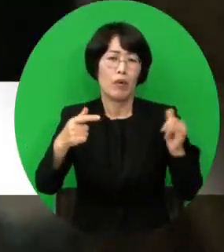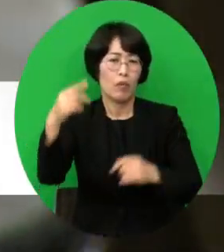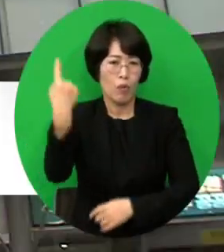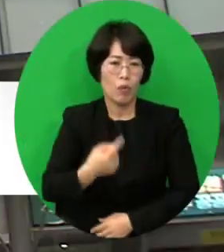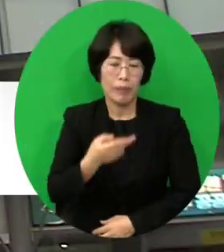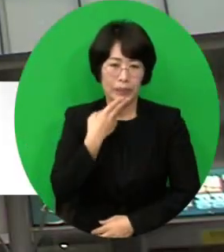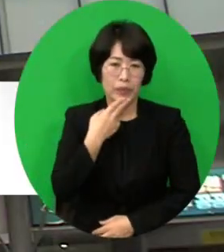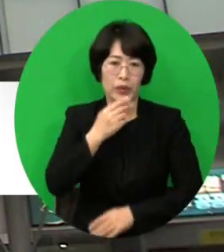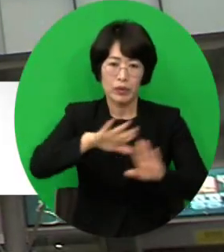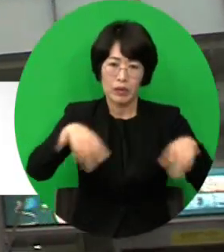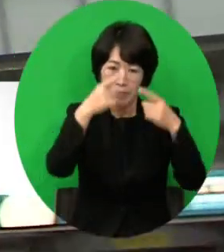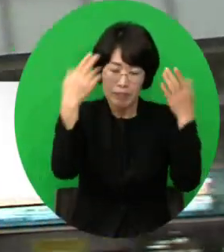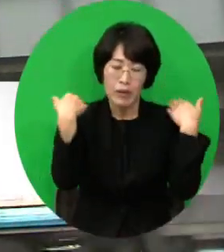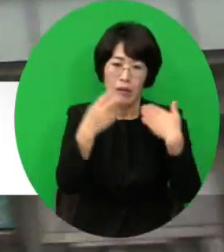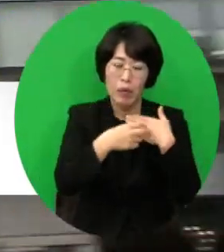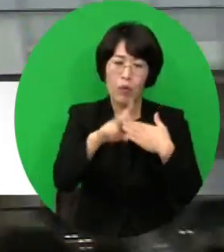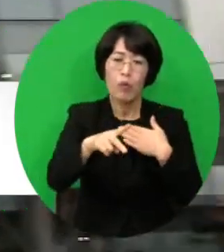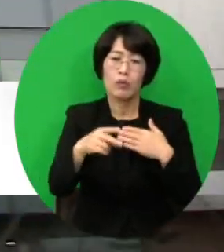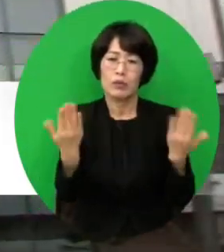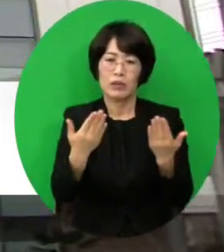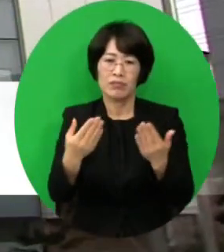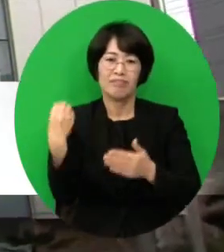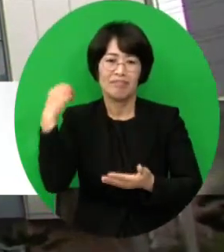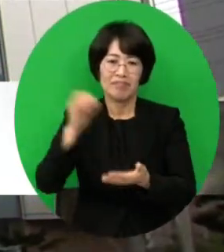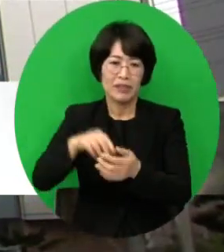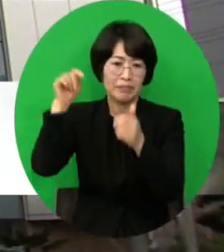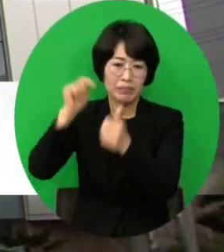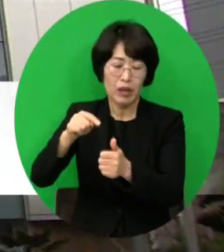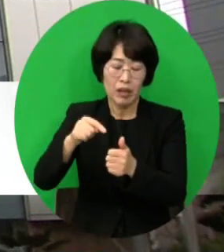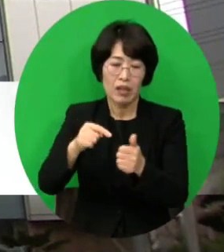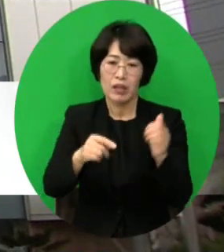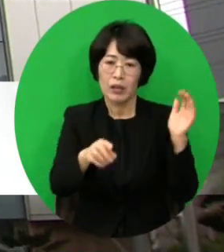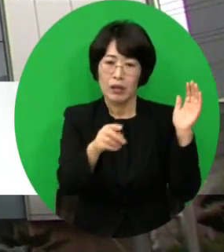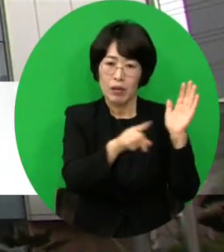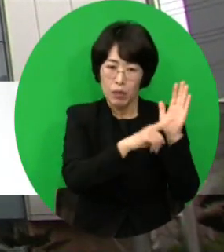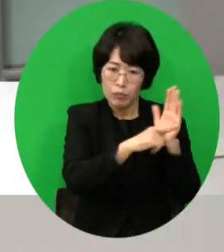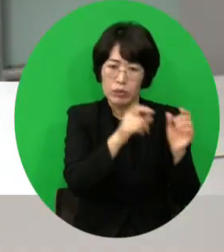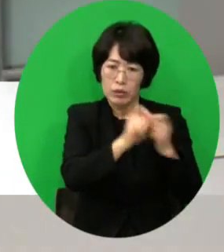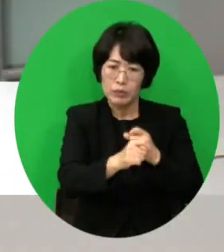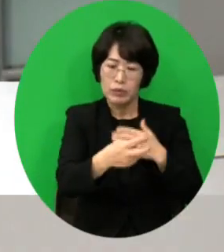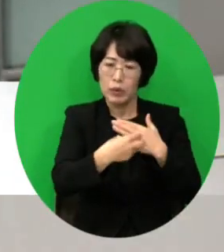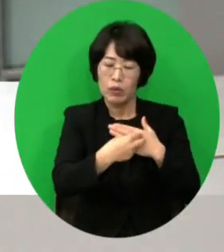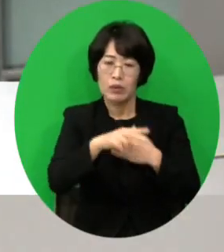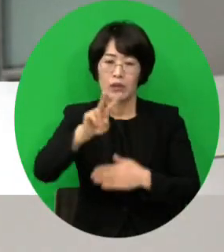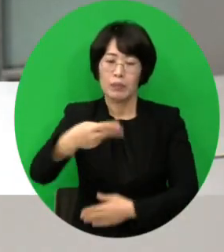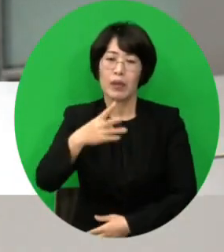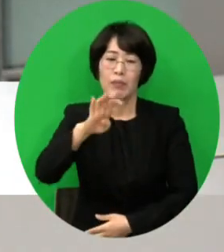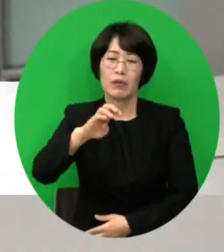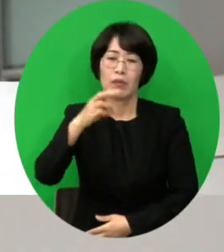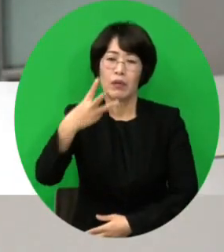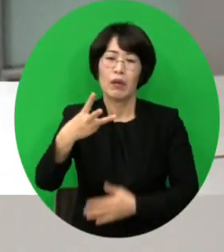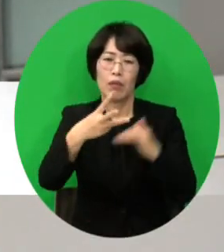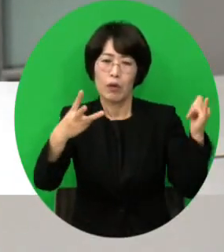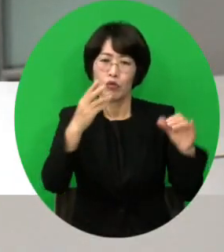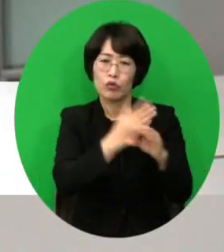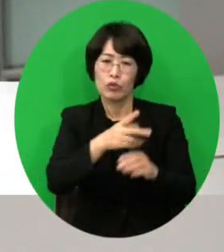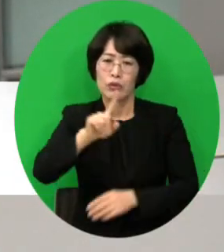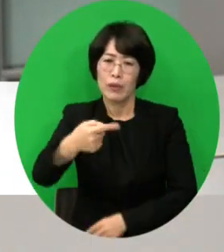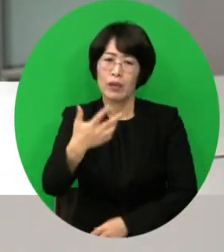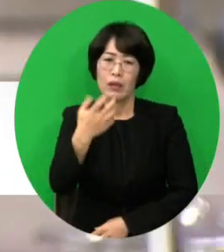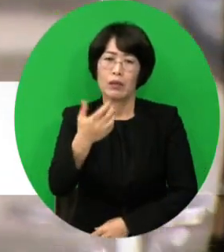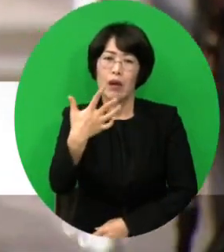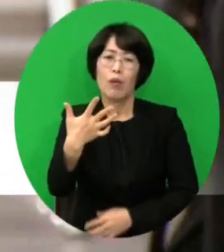않았고 전남대병원은 업무 개시 명령을 받은 본원, 분원 전공의의 243명 중